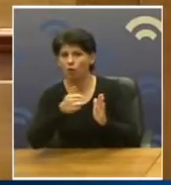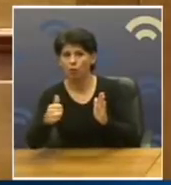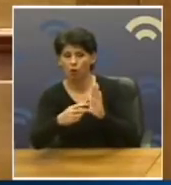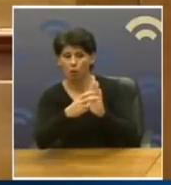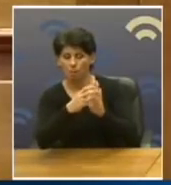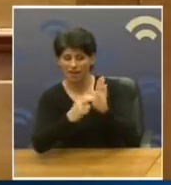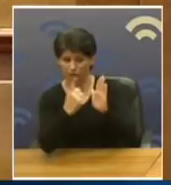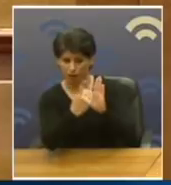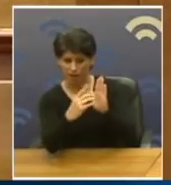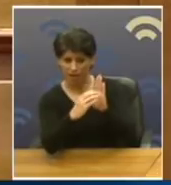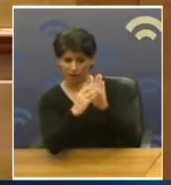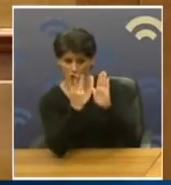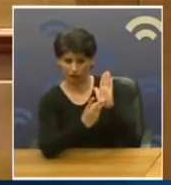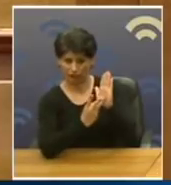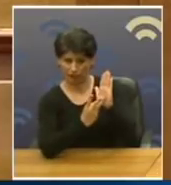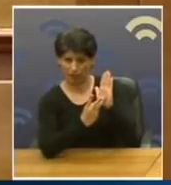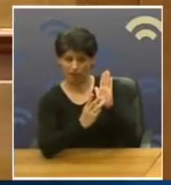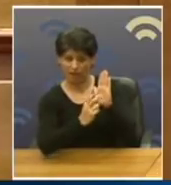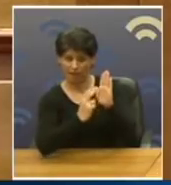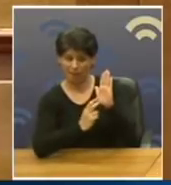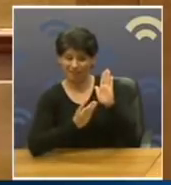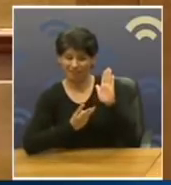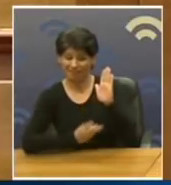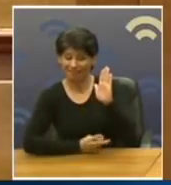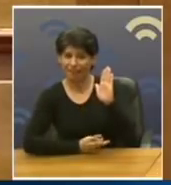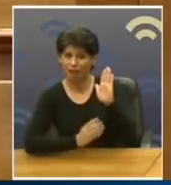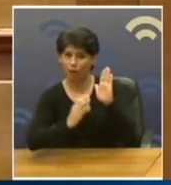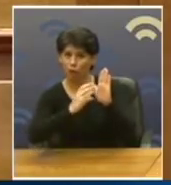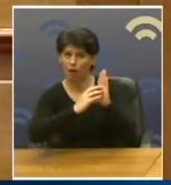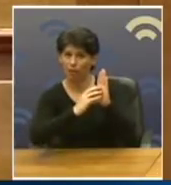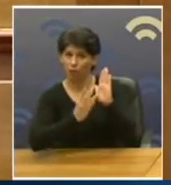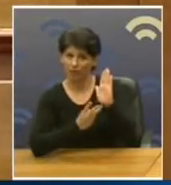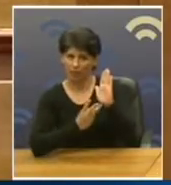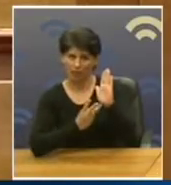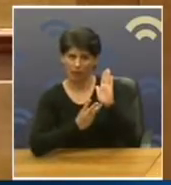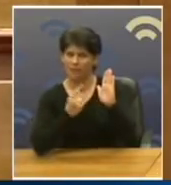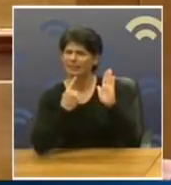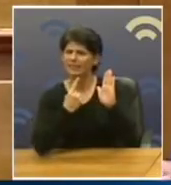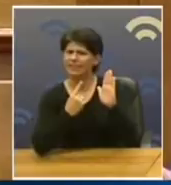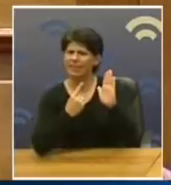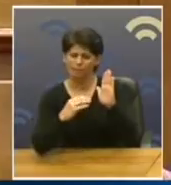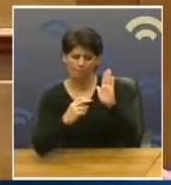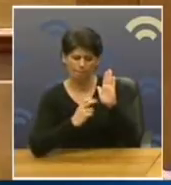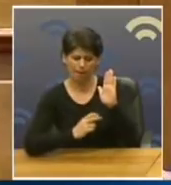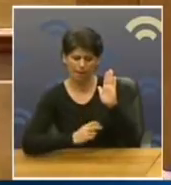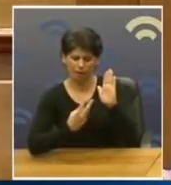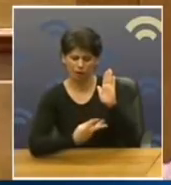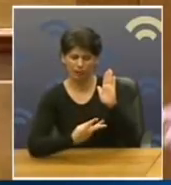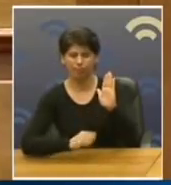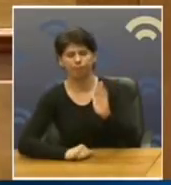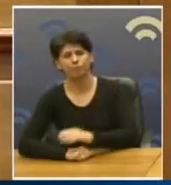άρθρου 3, αλλά και παράγραφος 3 του άρθρου 3. Τι λέει η παράγραφος 3? Λέει